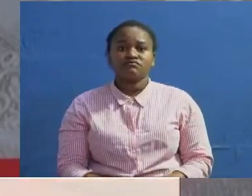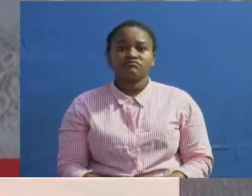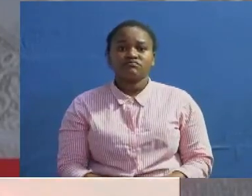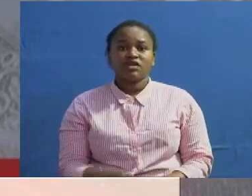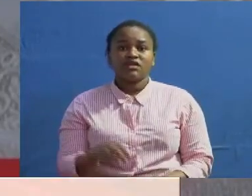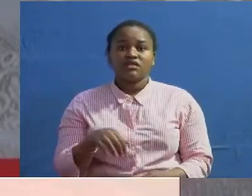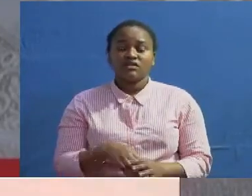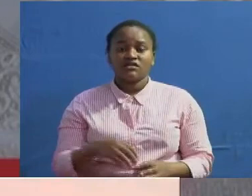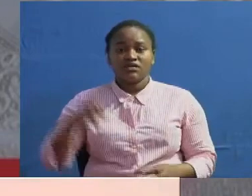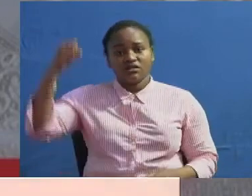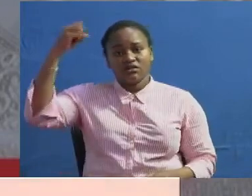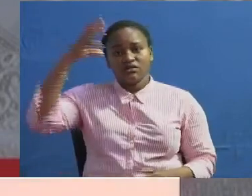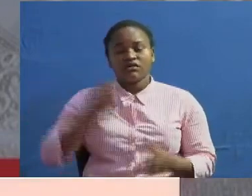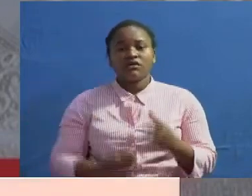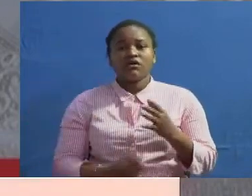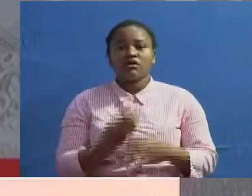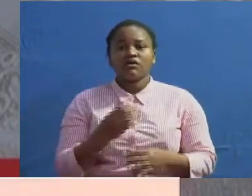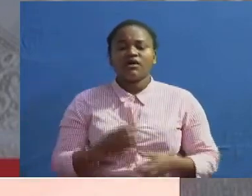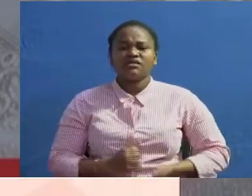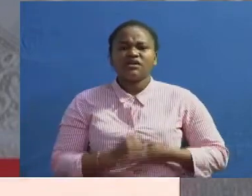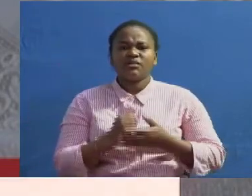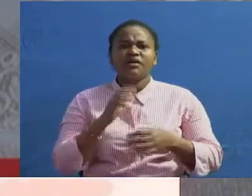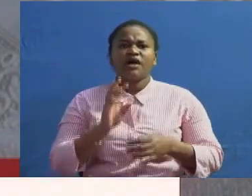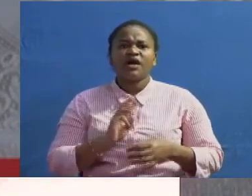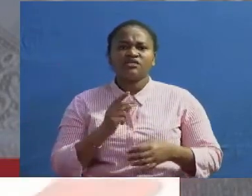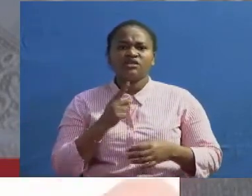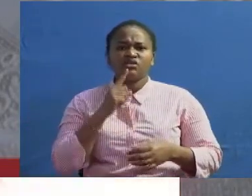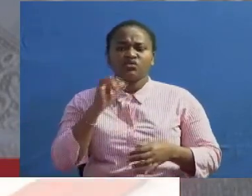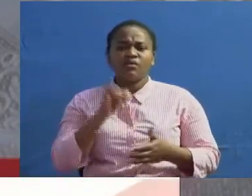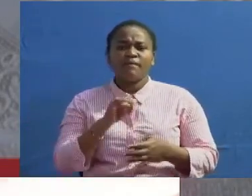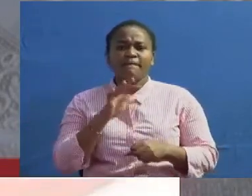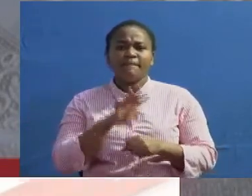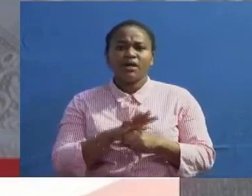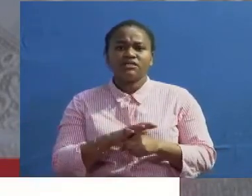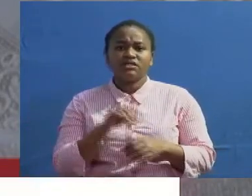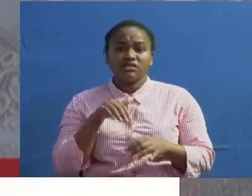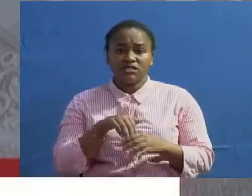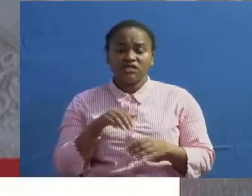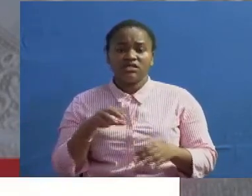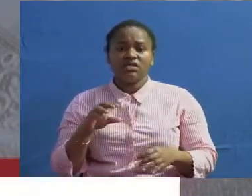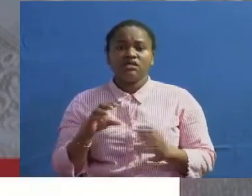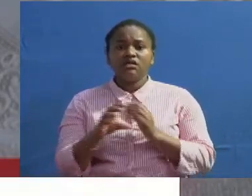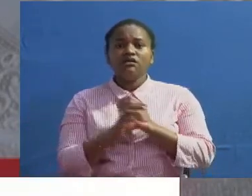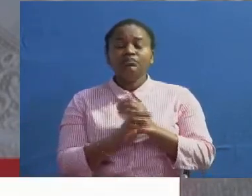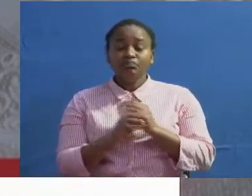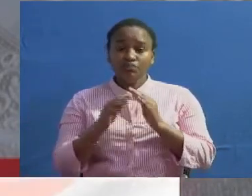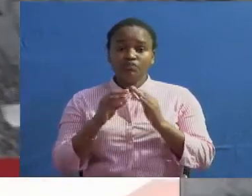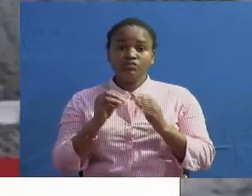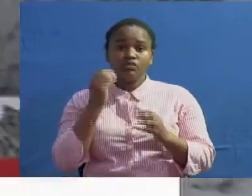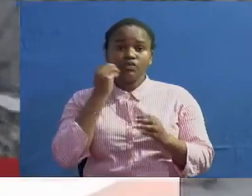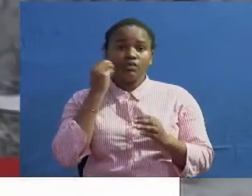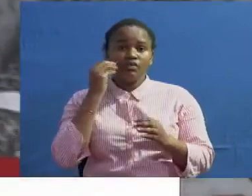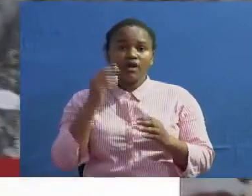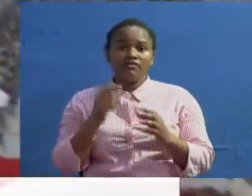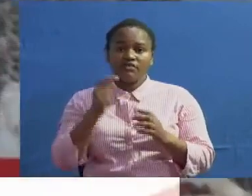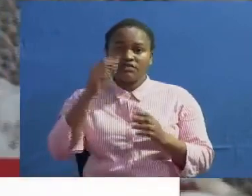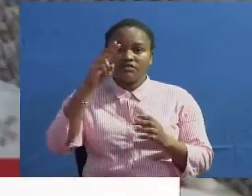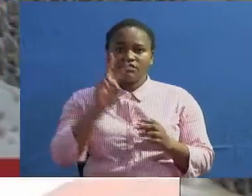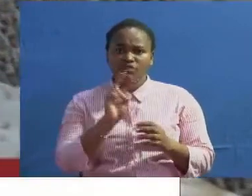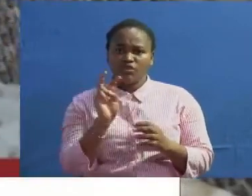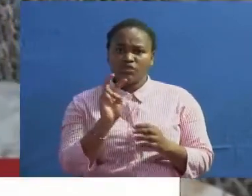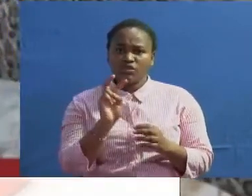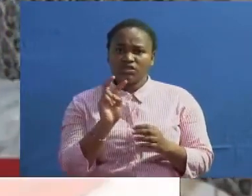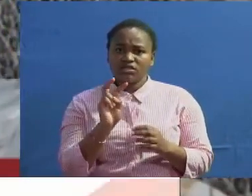Umeme huu unaozalishwa na Magiro umetusaidia sana, hasa hapa nyumbani. Kwanza tuna televisheni ambayo